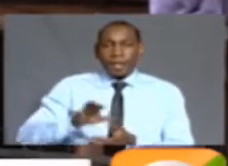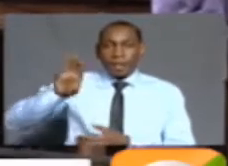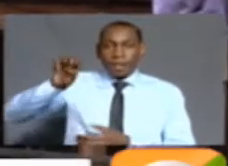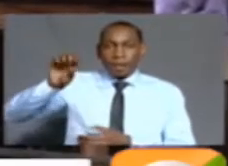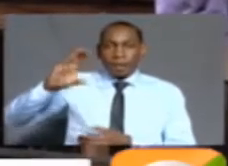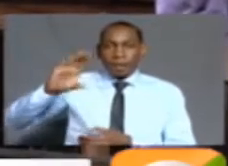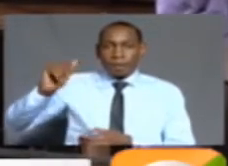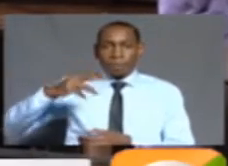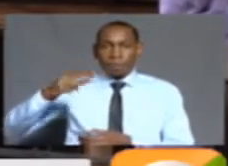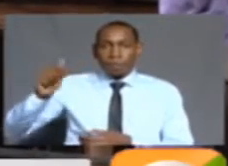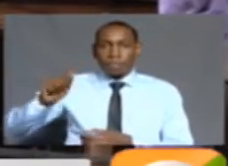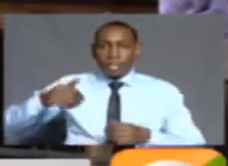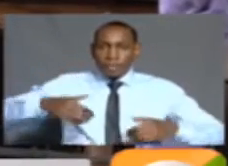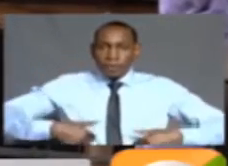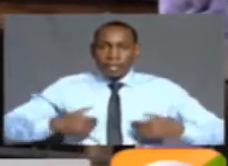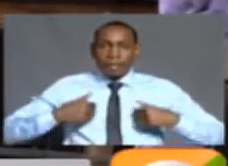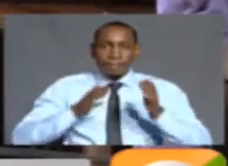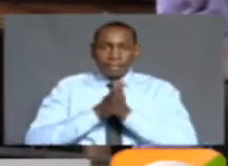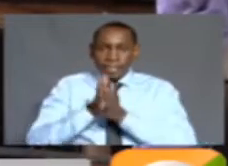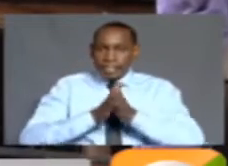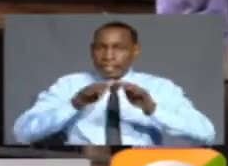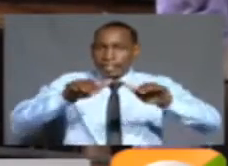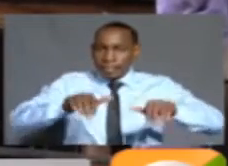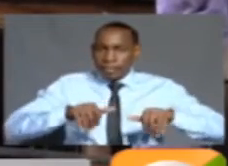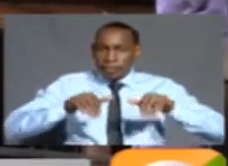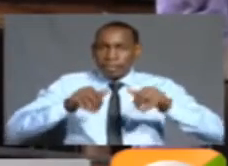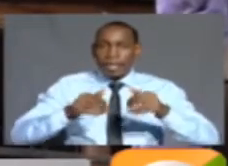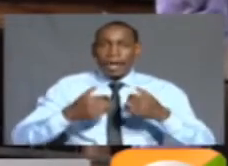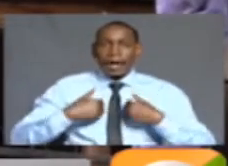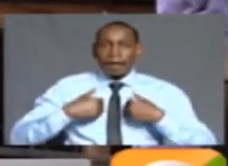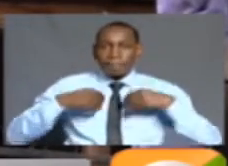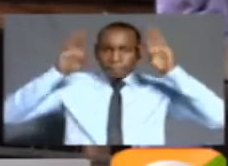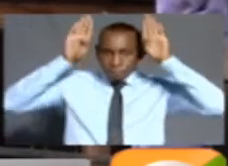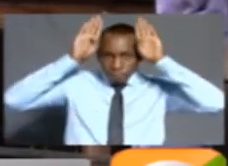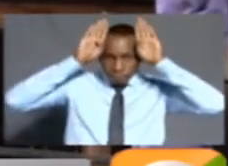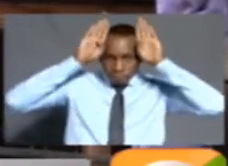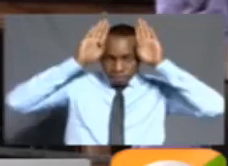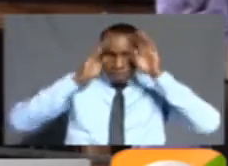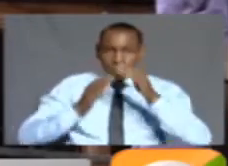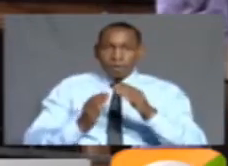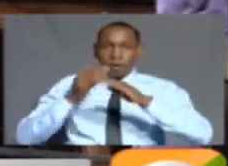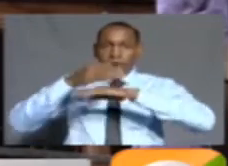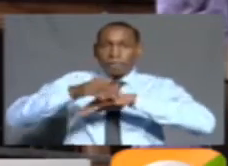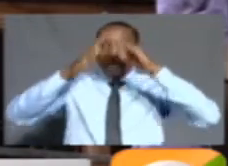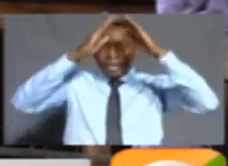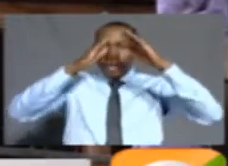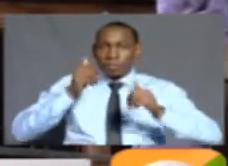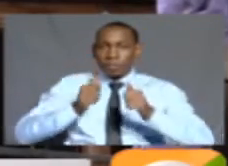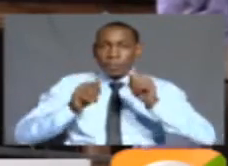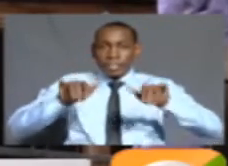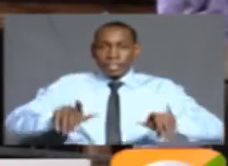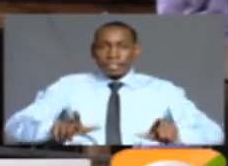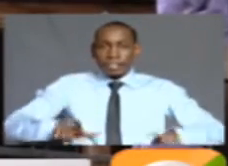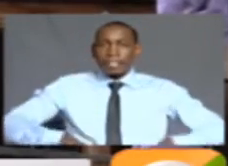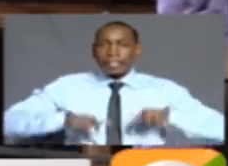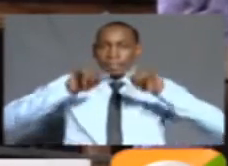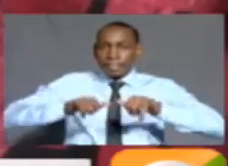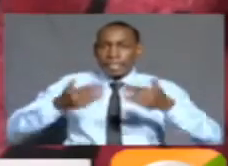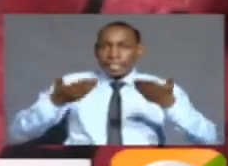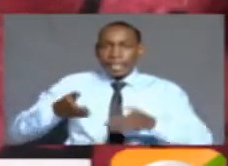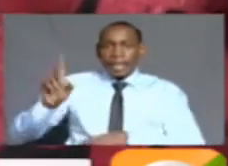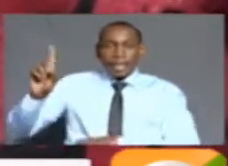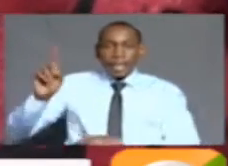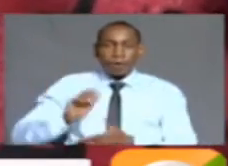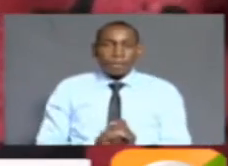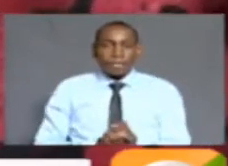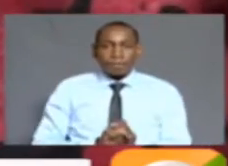kijana mwenye ari ya kilimo, na ndiposa anawafuga sungura hawa juu ya jumba anamuishi hapa jijini Nairobi.